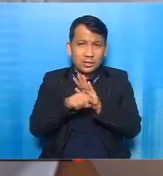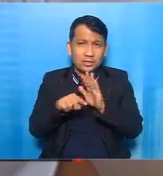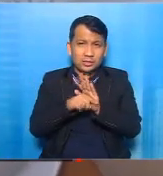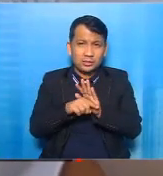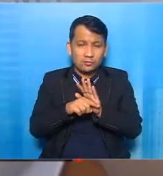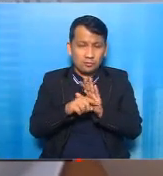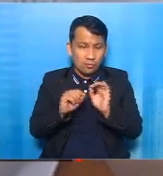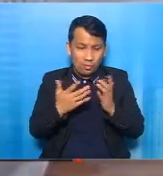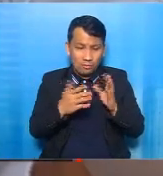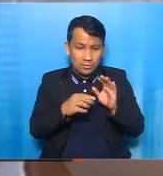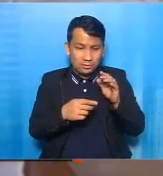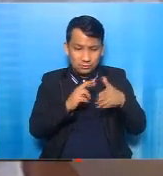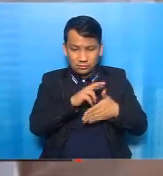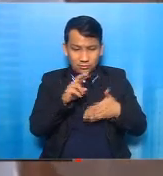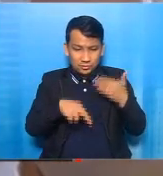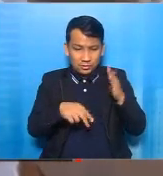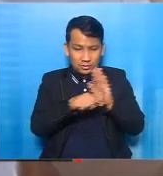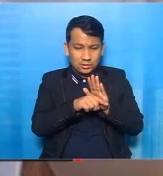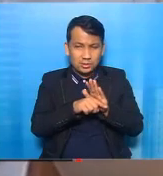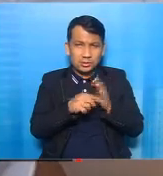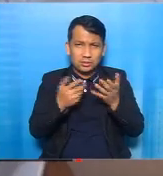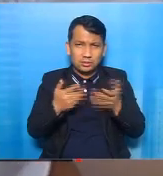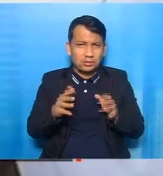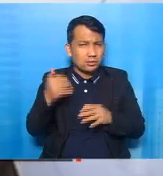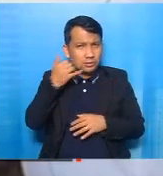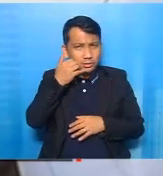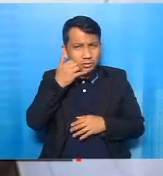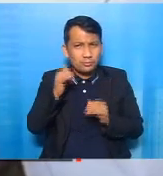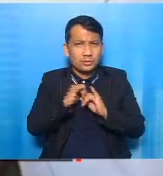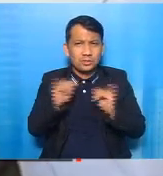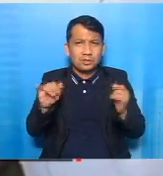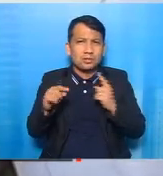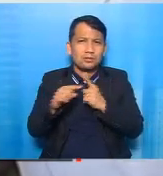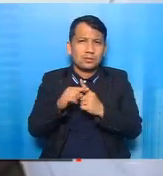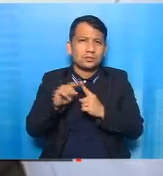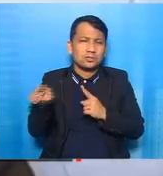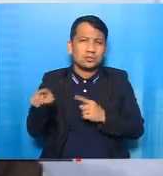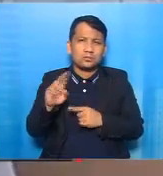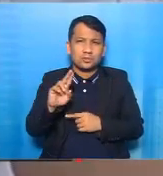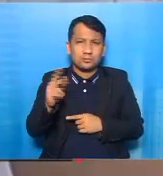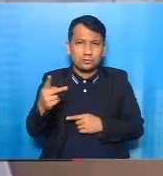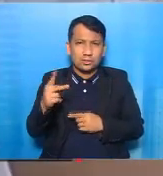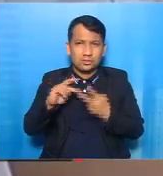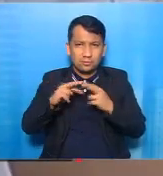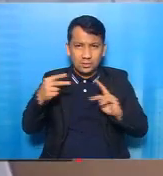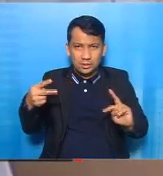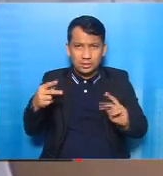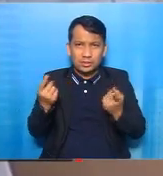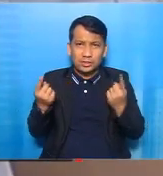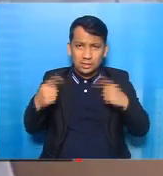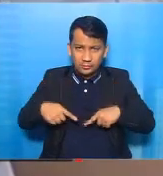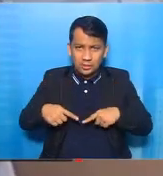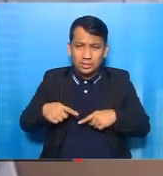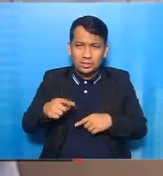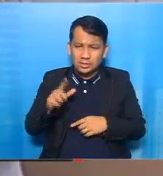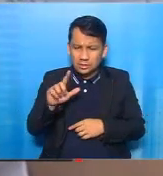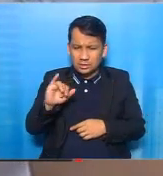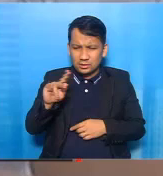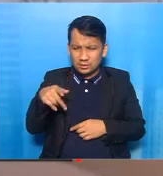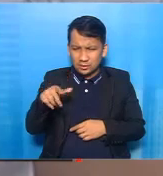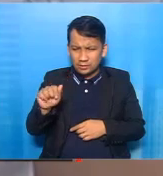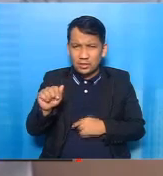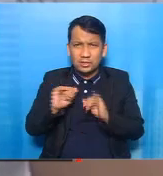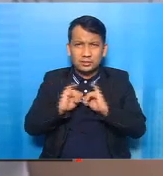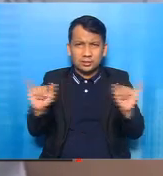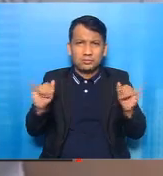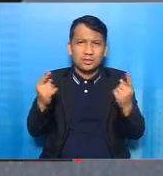test. Ngayon pagdating sa amin, sa katatawagan, ayan po ipalay positive sa UK variant. Kung nangyayari ito sa Lipa, most probably nangyayari ito sa